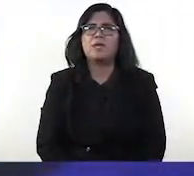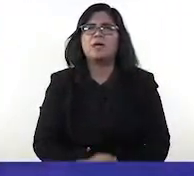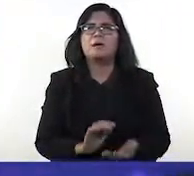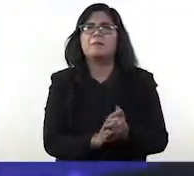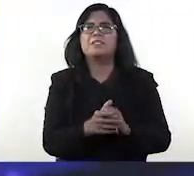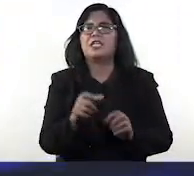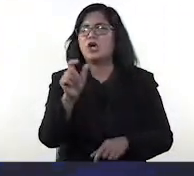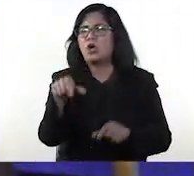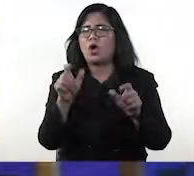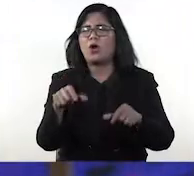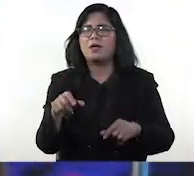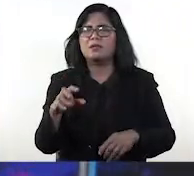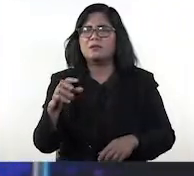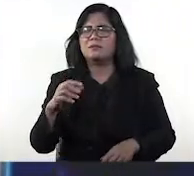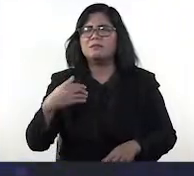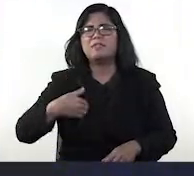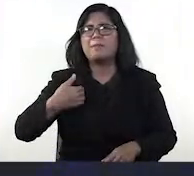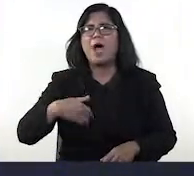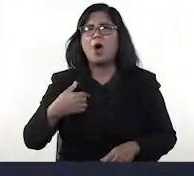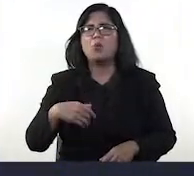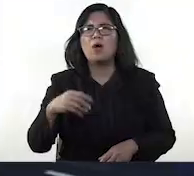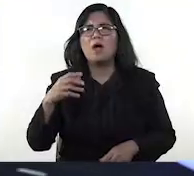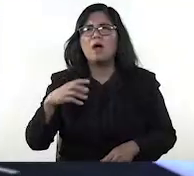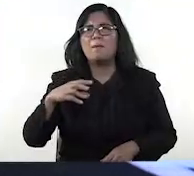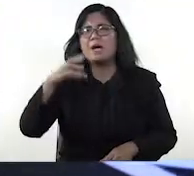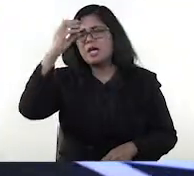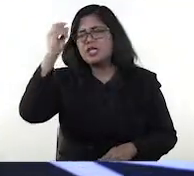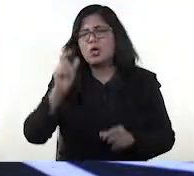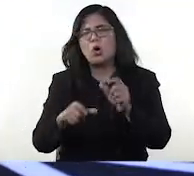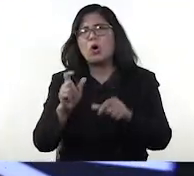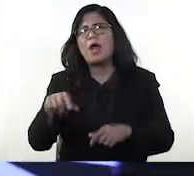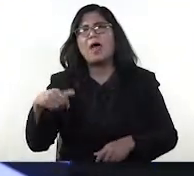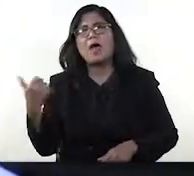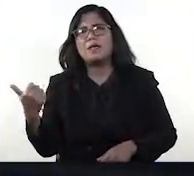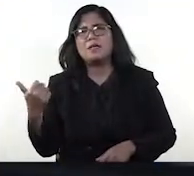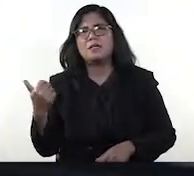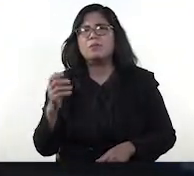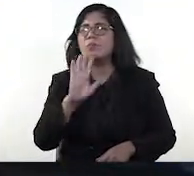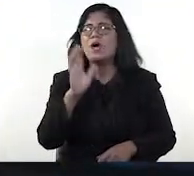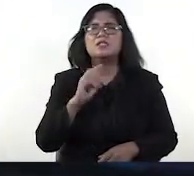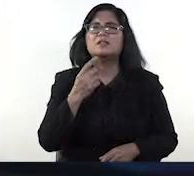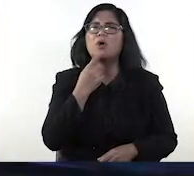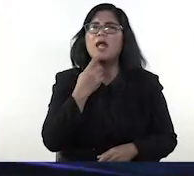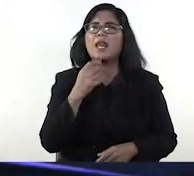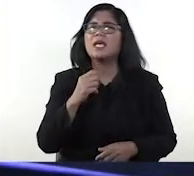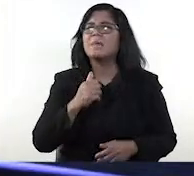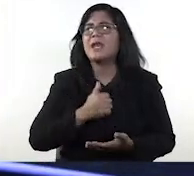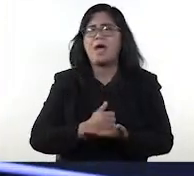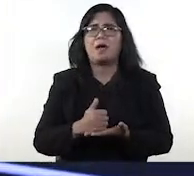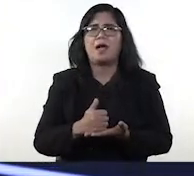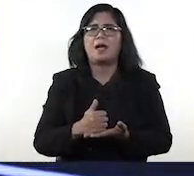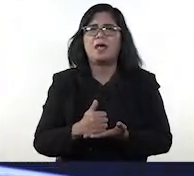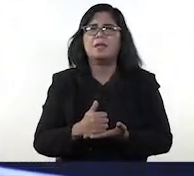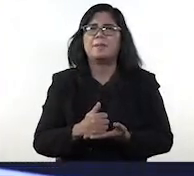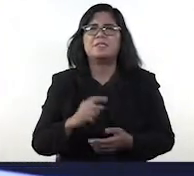Hai jadi orang yang gak mau belajar ngerti orang lain kita jadi orang yang memaksakan kehendak kalau kita merasa kalau ini kan Kebenaran bukan salah kebenaran